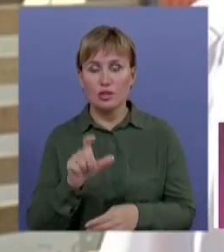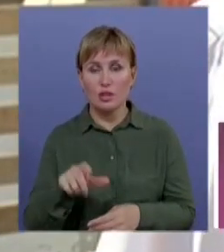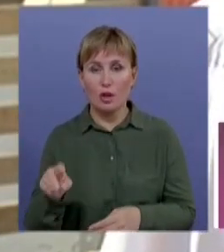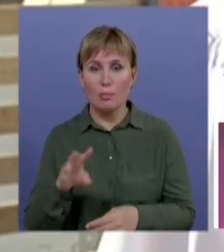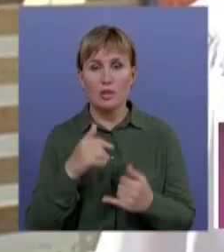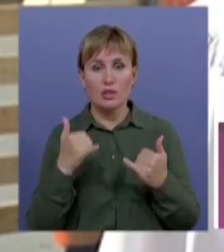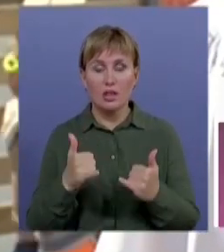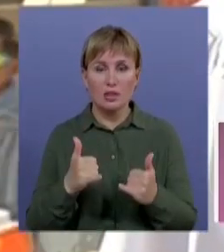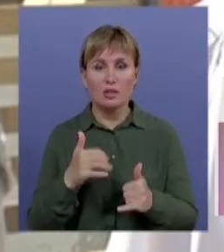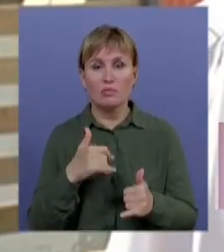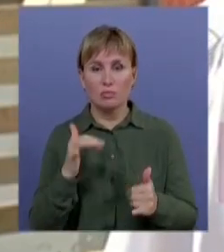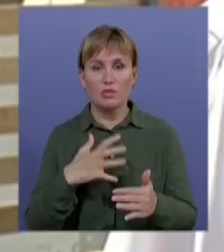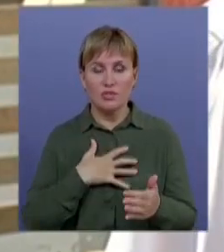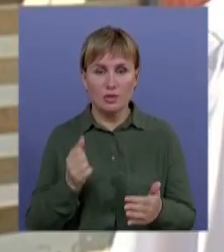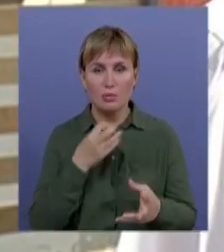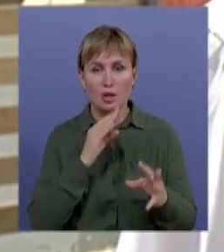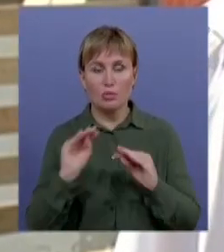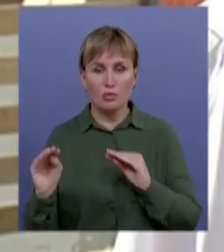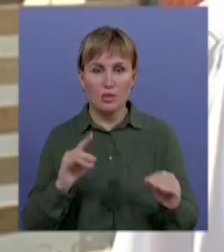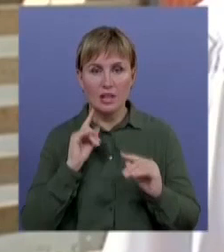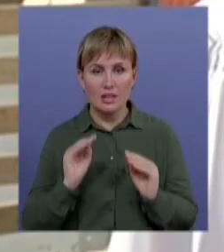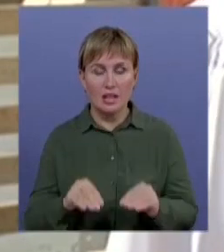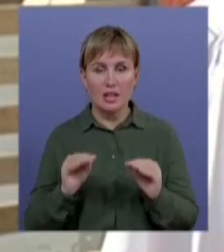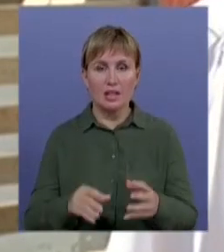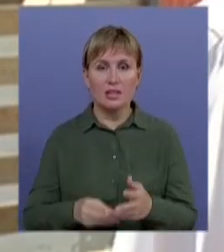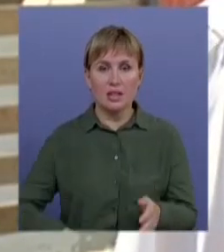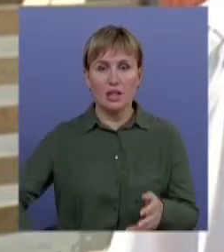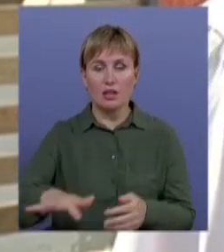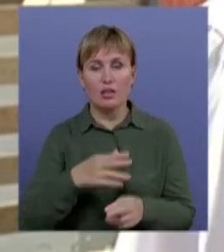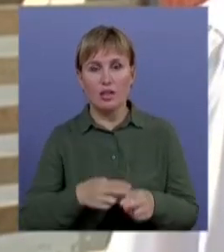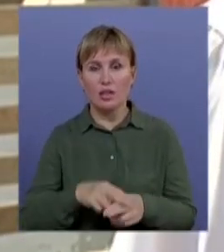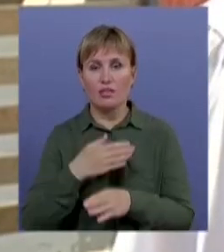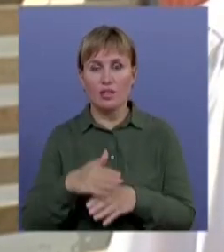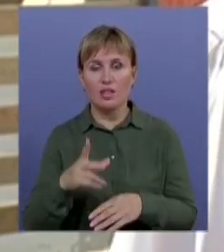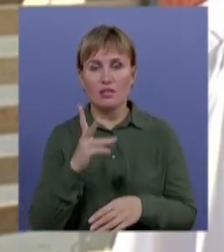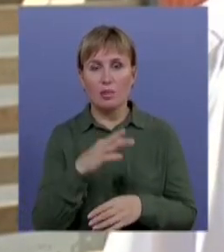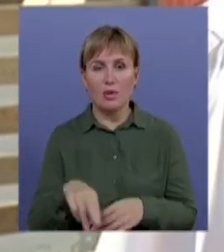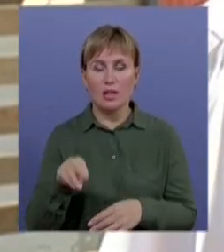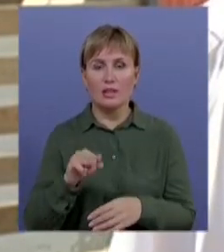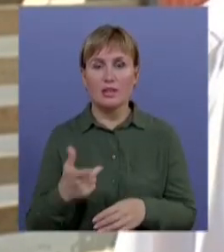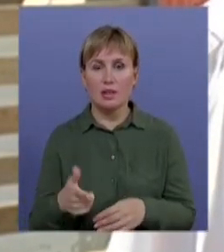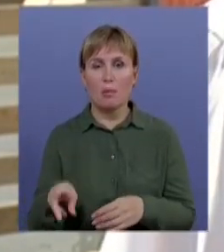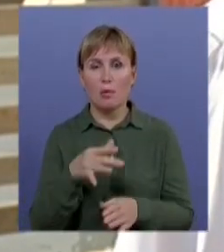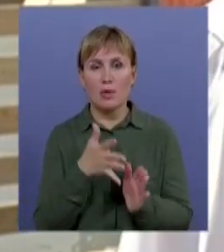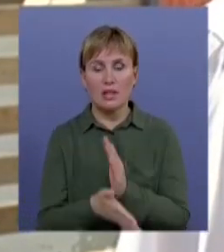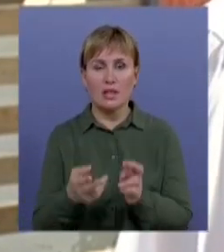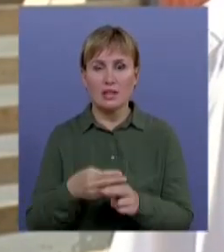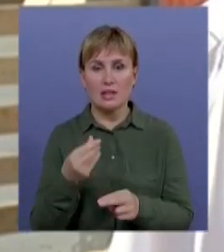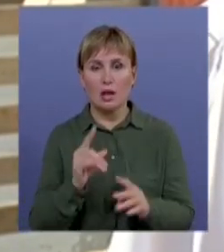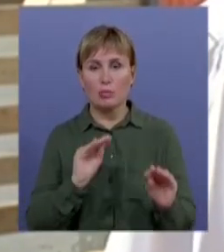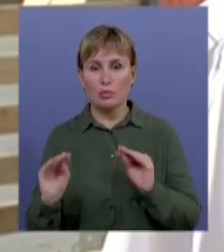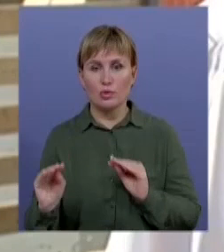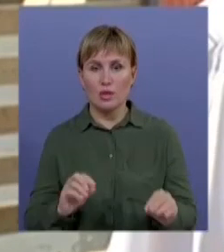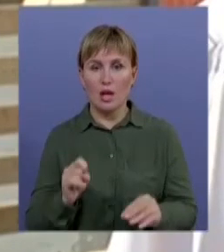Мы сейчас основательно возьмемся за благоустройство и озеленение территории. На это выделяется 2 миллиарда тенге. Мы потратим эти деньги на